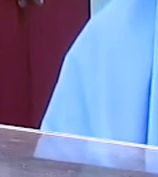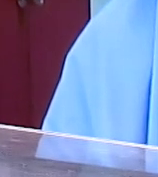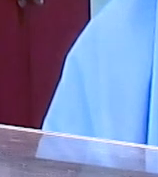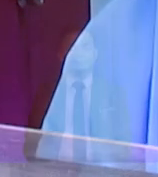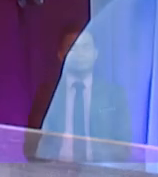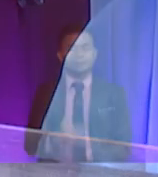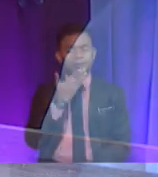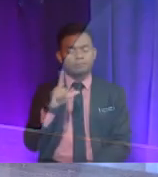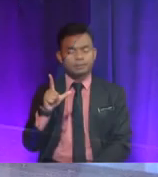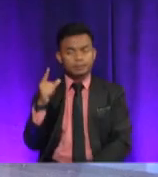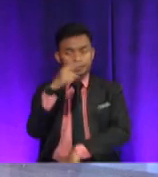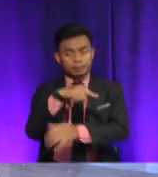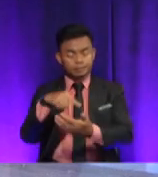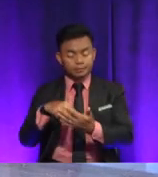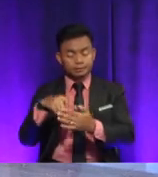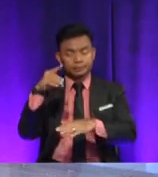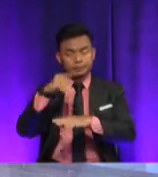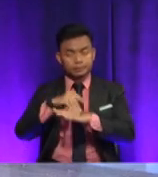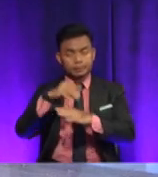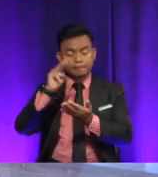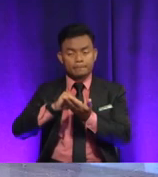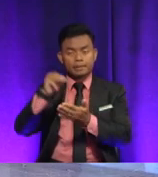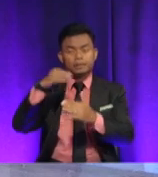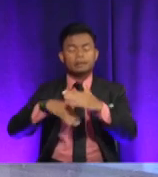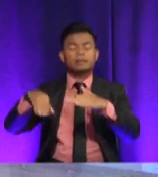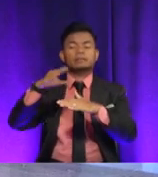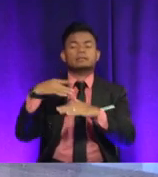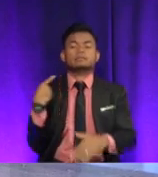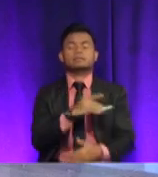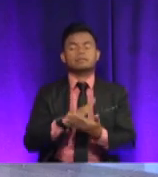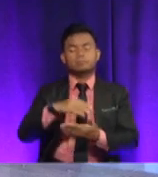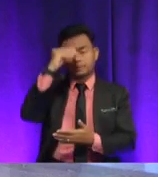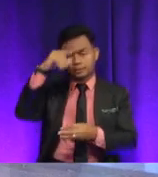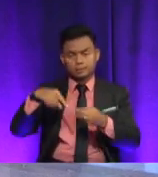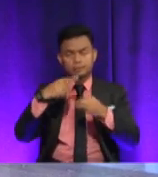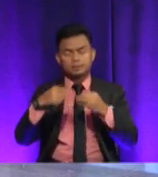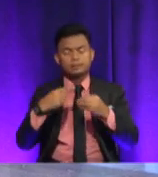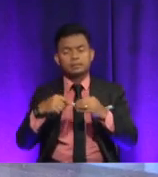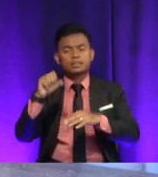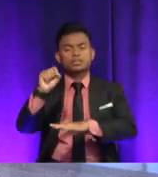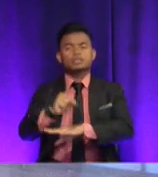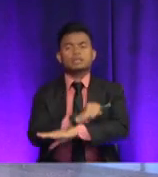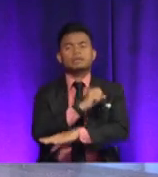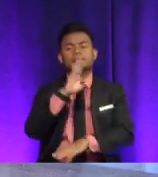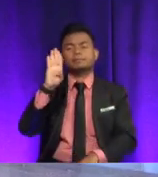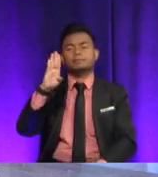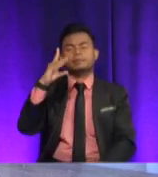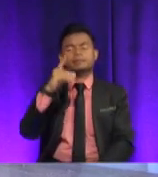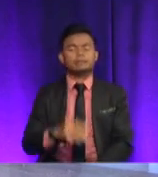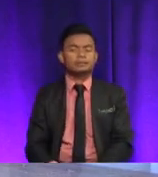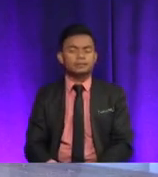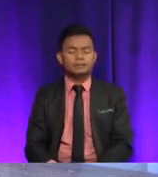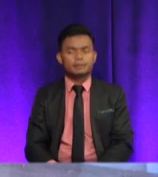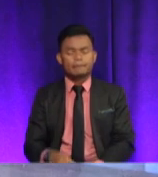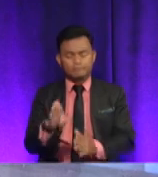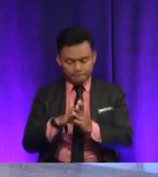hari ini dia Menengah Atas kita belajar tentang syair lebih dari Sultan atau pembagi dan raja dengan